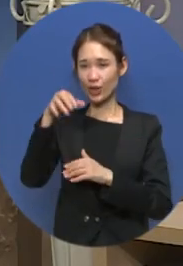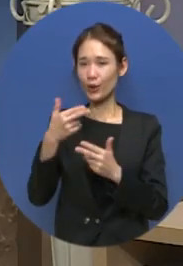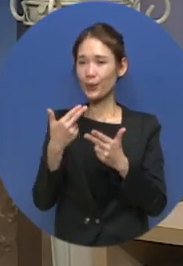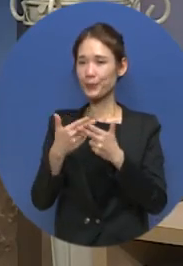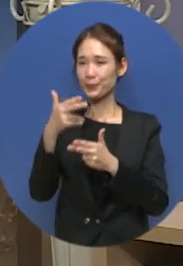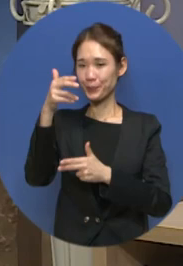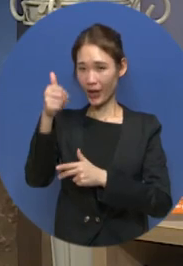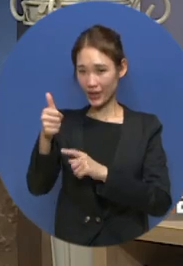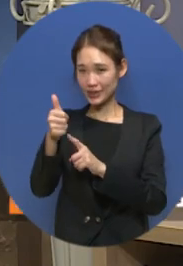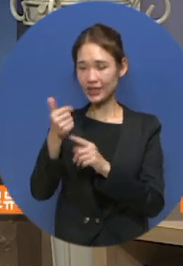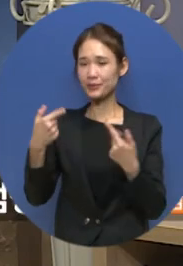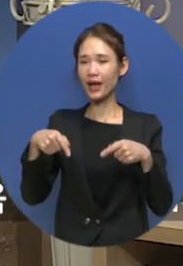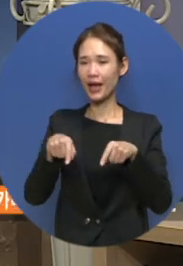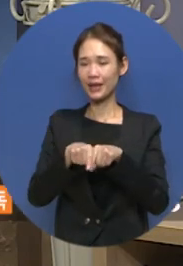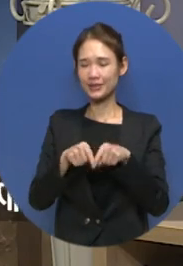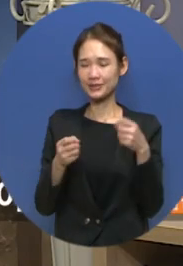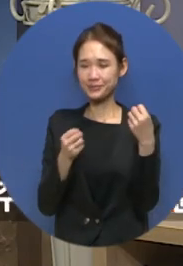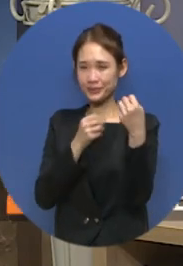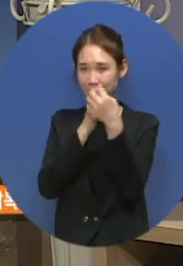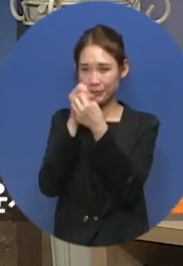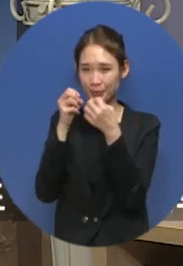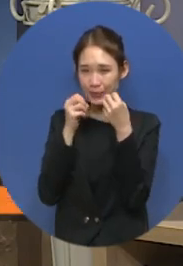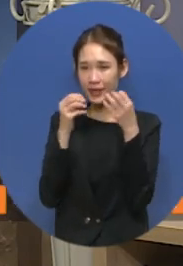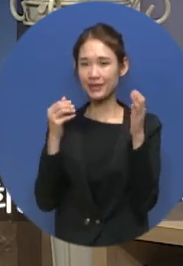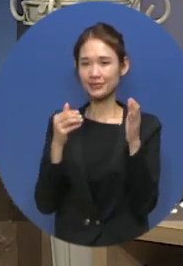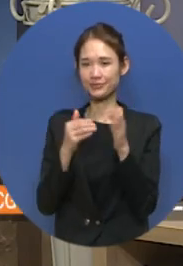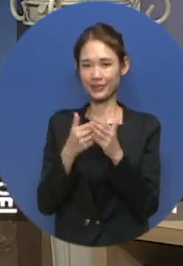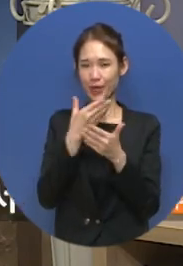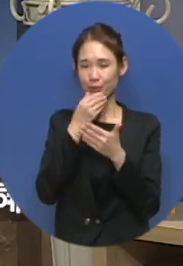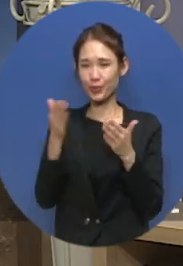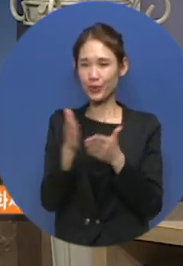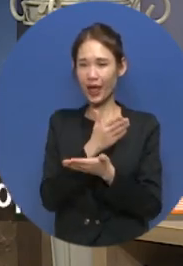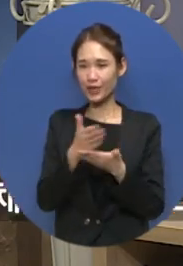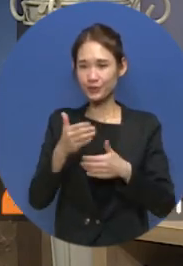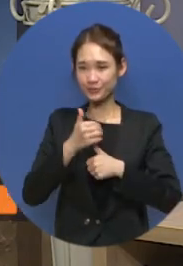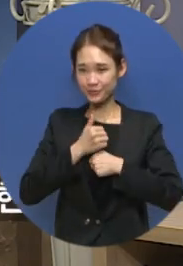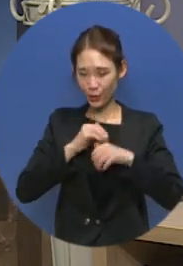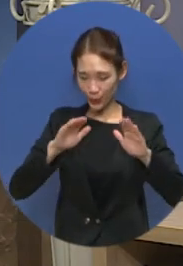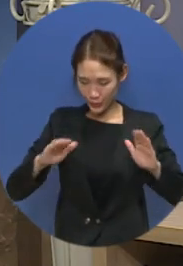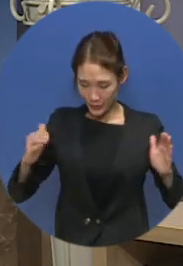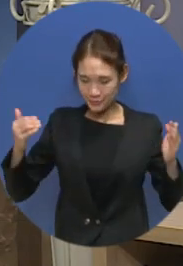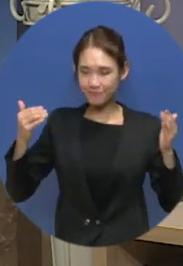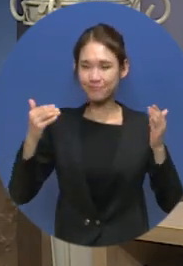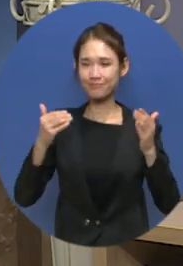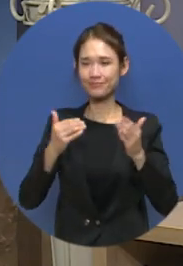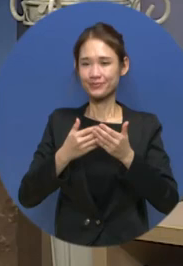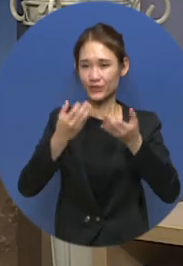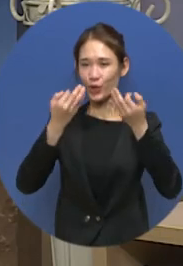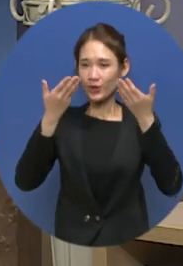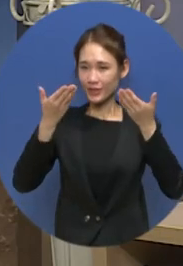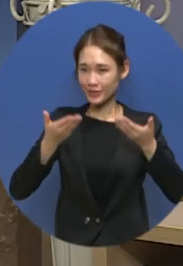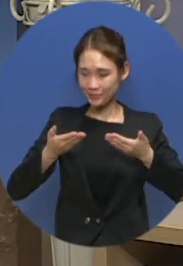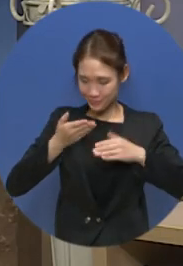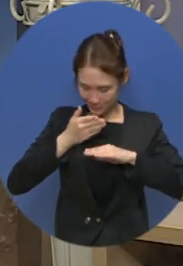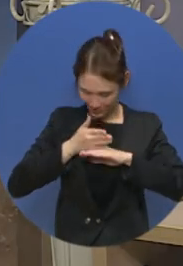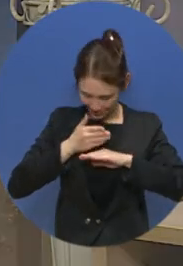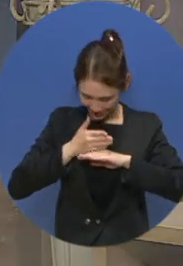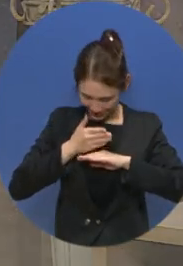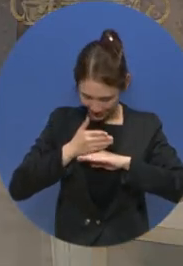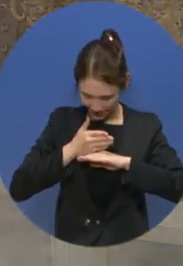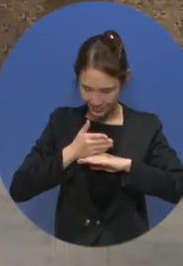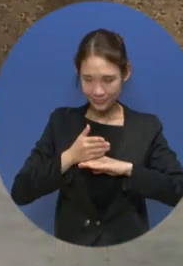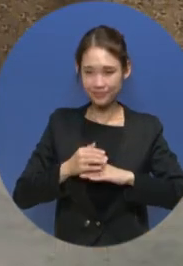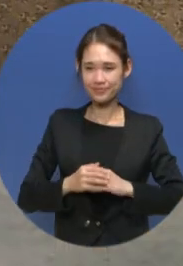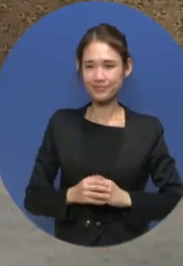한국장애인직업재활시설협회 김행란 회장님과 함께 이야기 나눴습니다. 행복나눔지킴이 오늘은 여기까지입니다. 시청해주신 여러분, 고맙습니다.